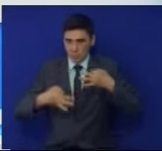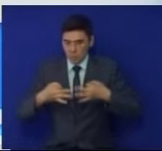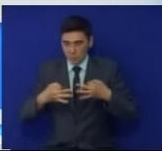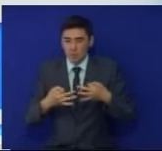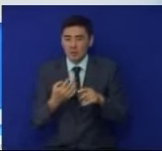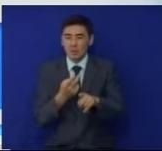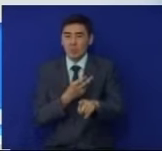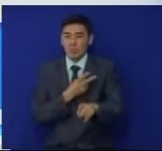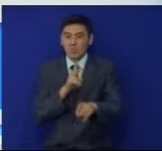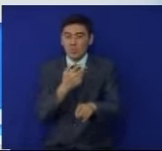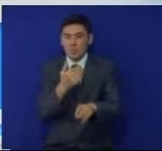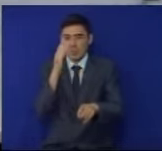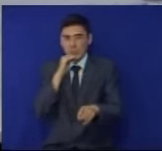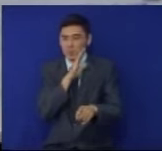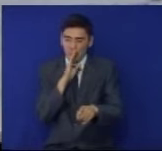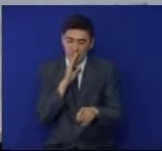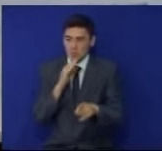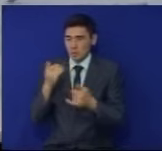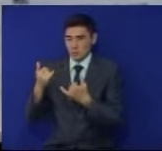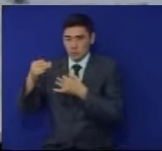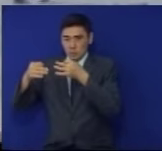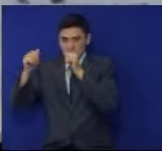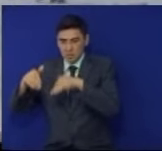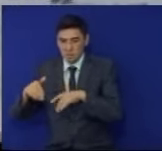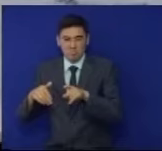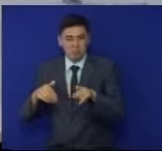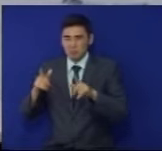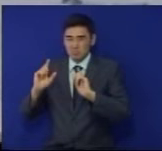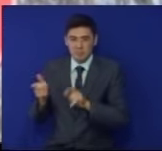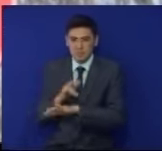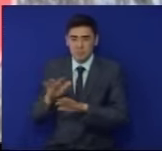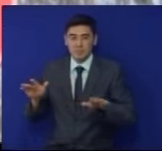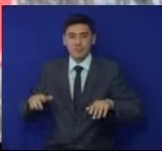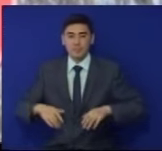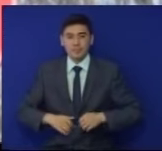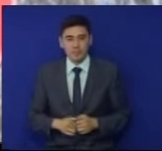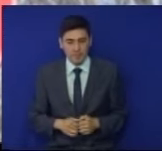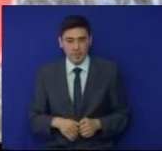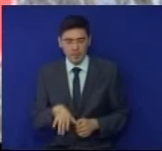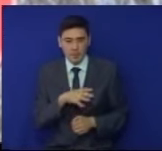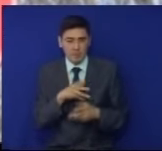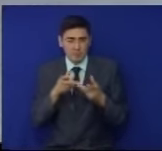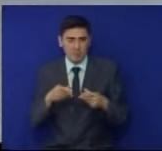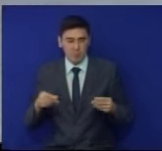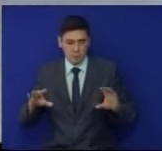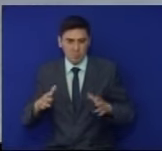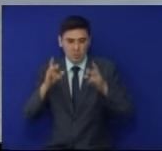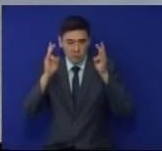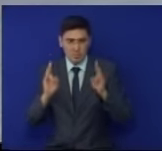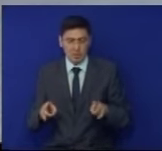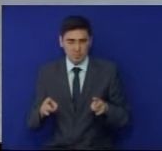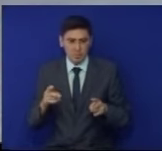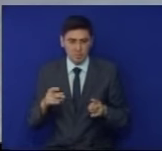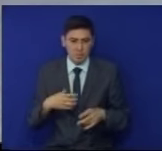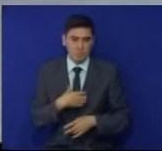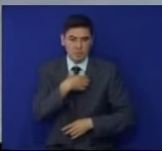школьницы остались не согласны. В апреле этого года город потрясло ДТП с участием двух девочек. Ученицы третьей средней школы возвращались